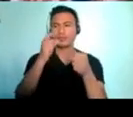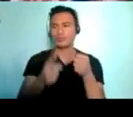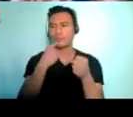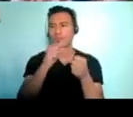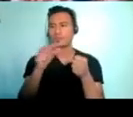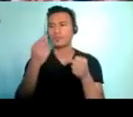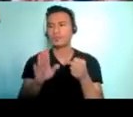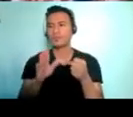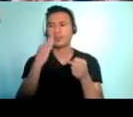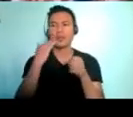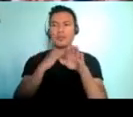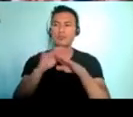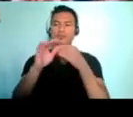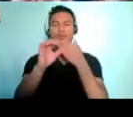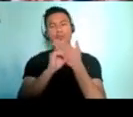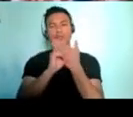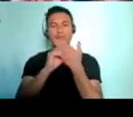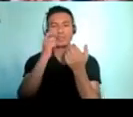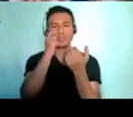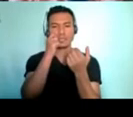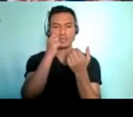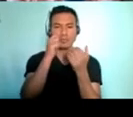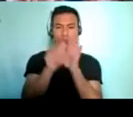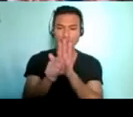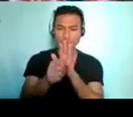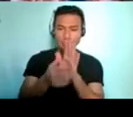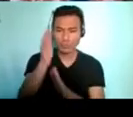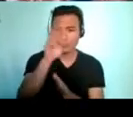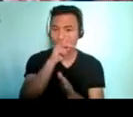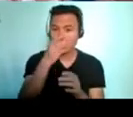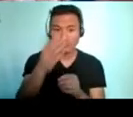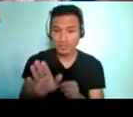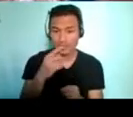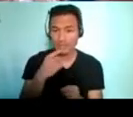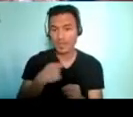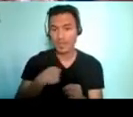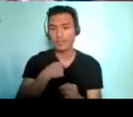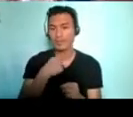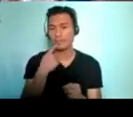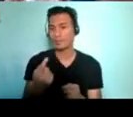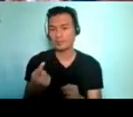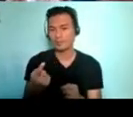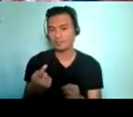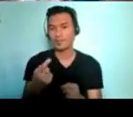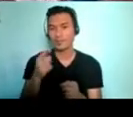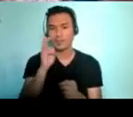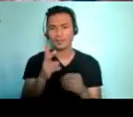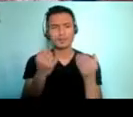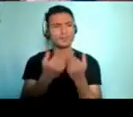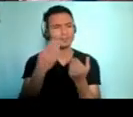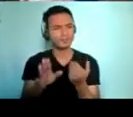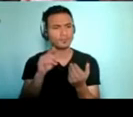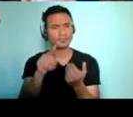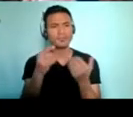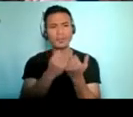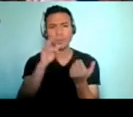हामी महिला साँच्चै नै पछाडि लोग्ने मान्छे गएर अगाडि बोल्दै हुन्थ्यो नि, केटा मान्छे गएर भनेर हामीले भनिरहेको अवस्था, अथवा यति गर्दै हुन्थ्यो नि, तिमीले यति